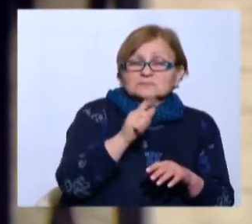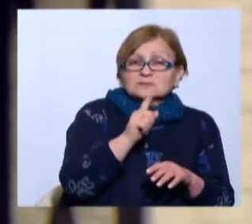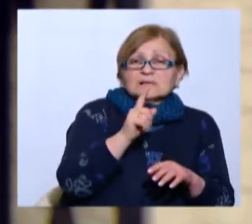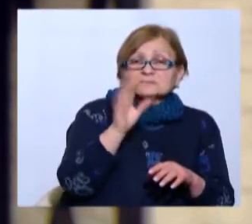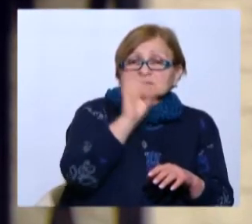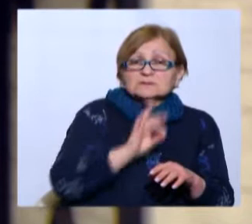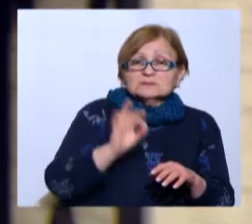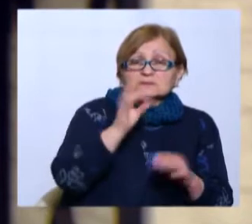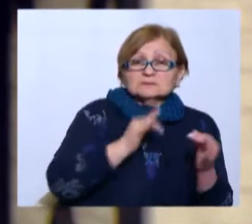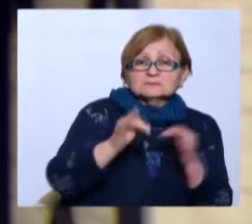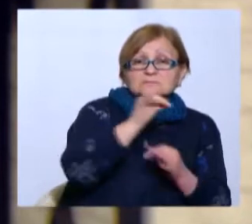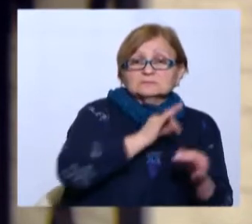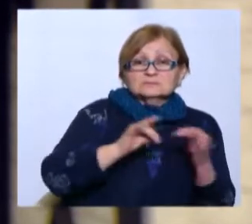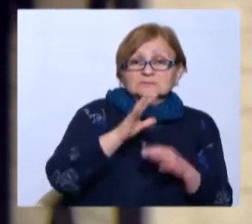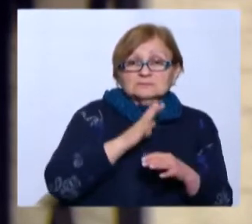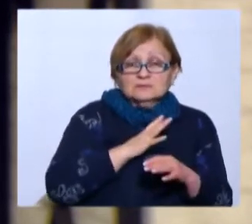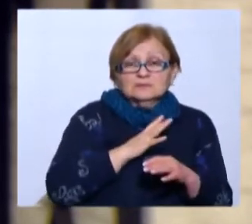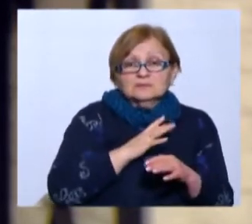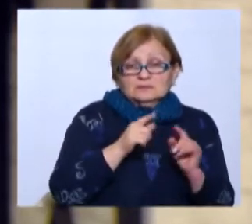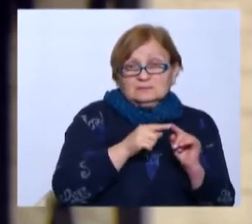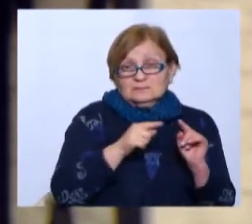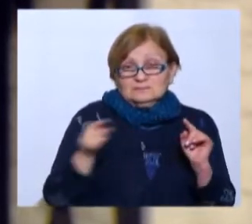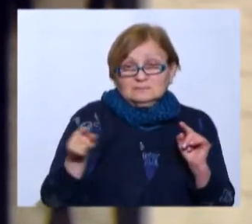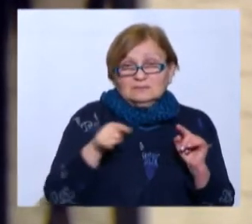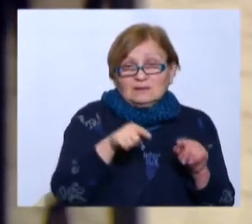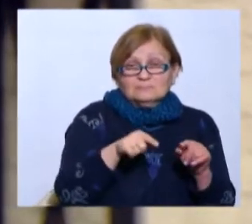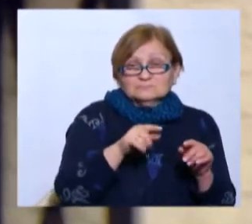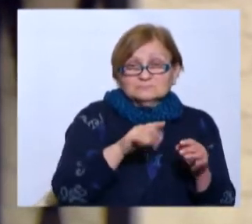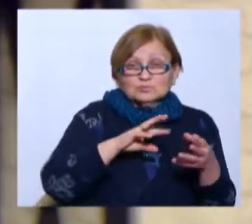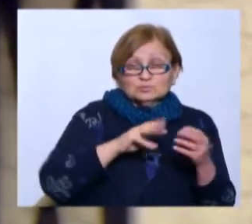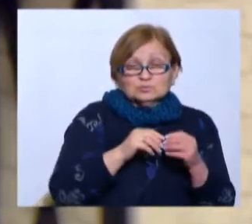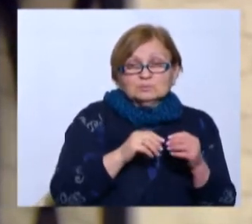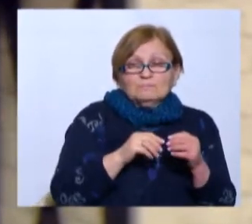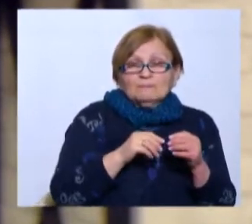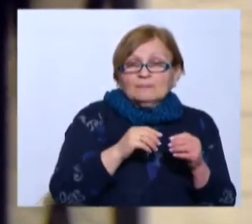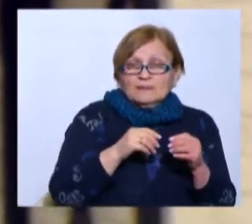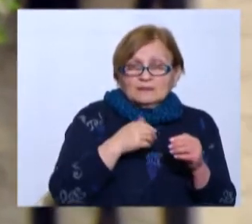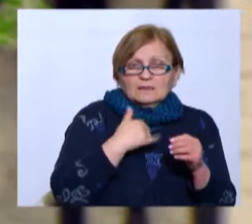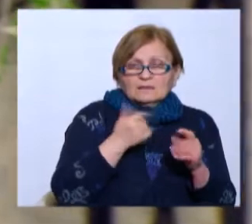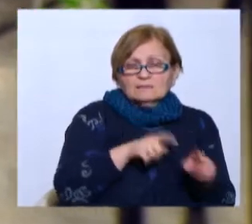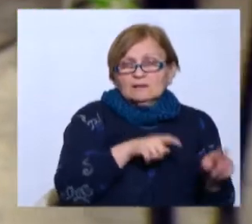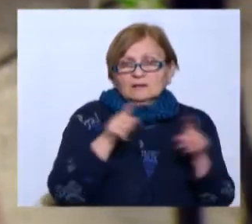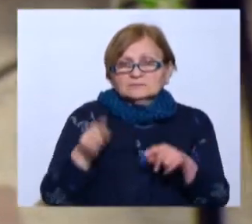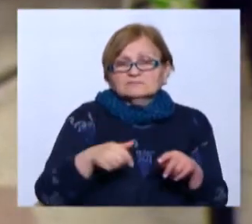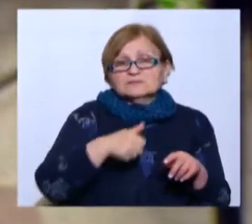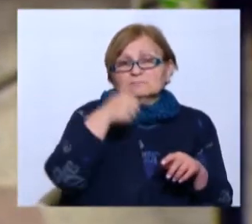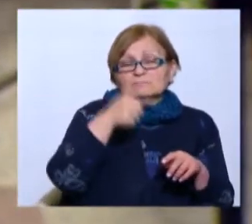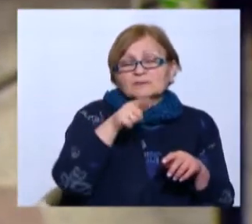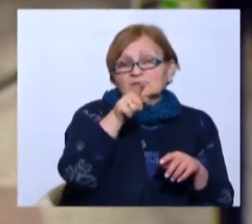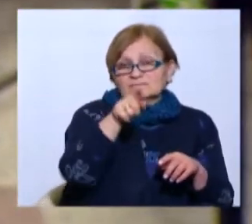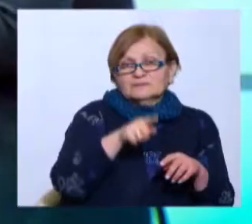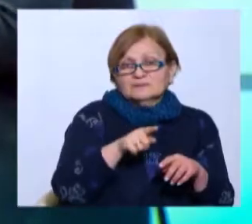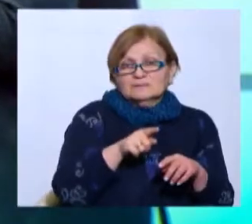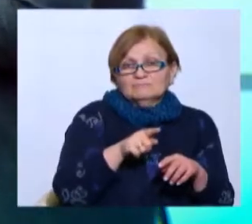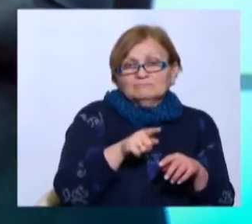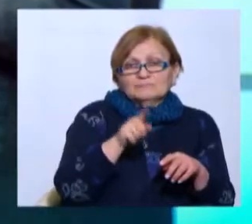რაზე ვიმსჯელებთ მთელი ჩვენი თხზულების მანძილზე. შესაბამისად, გადავიდეთ პირველ არგუმენტზე.